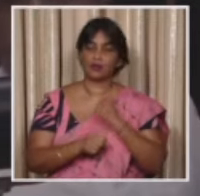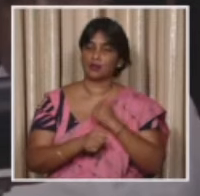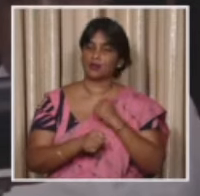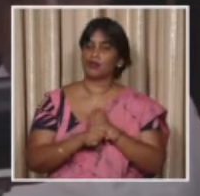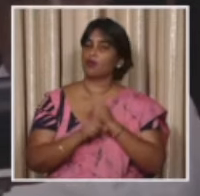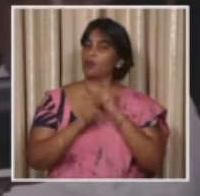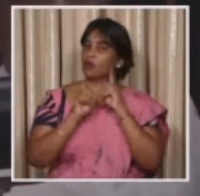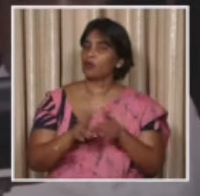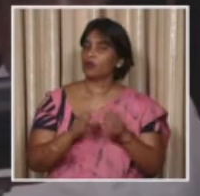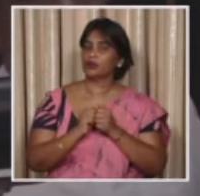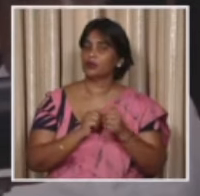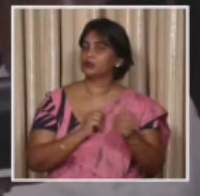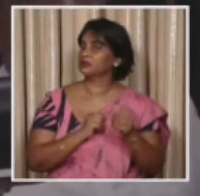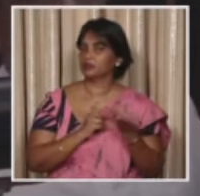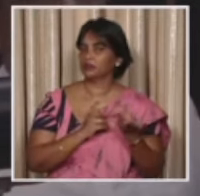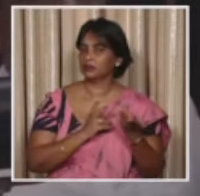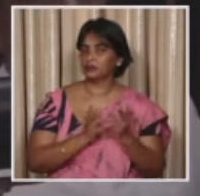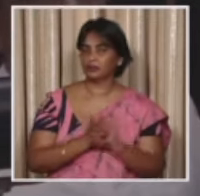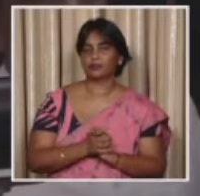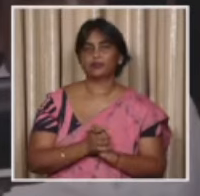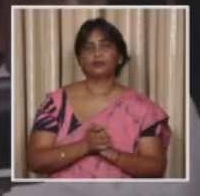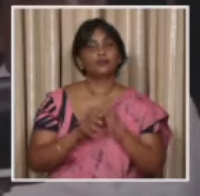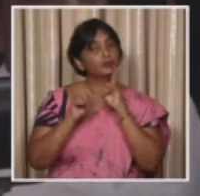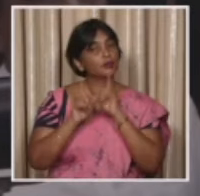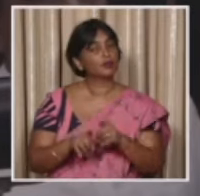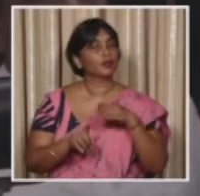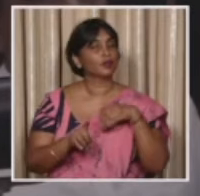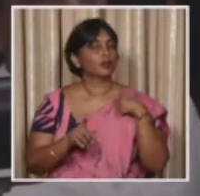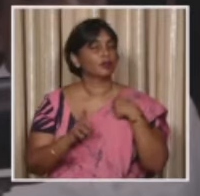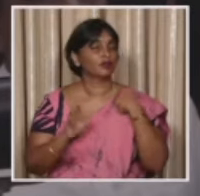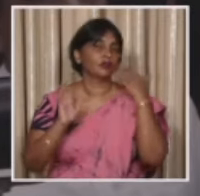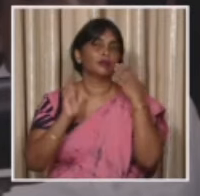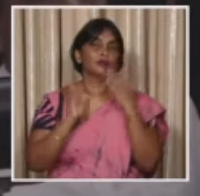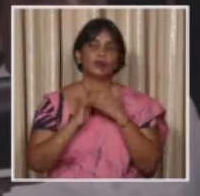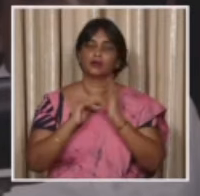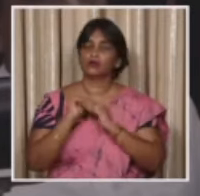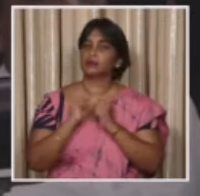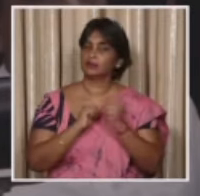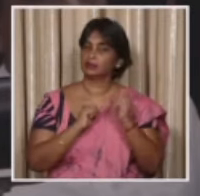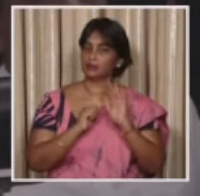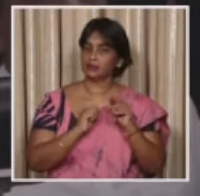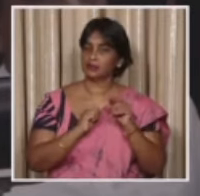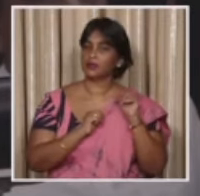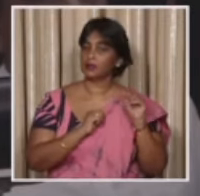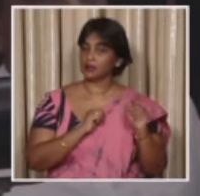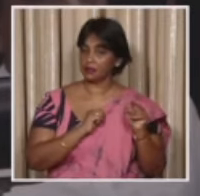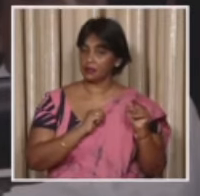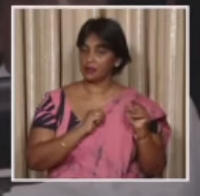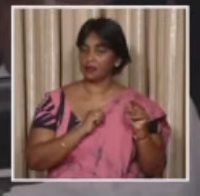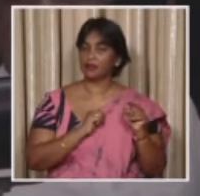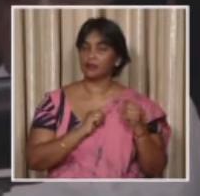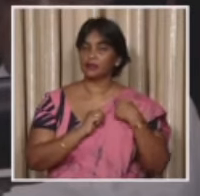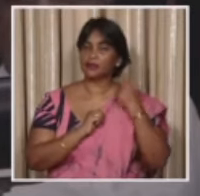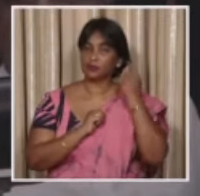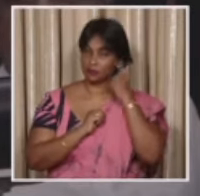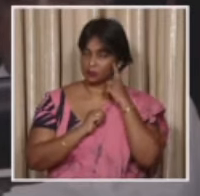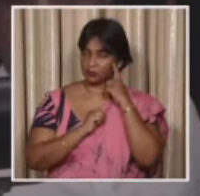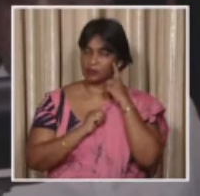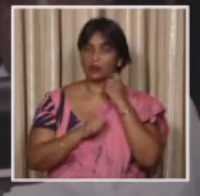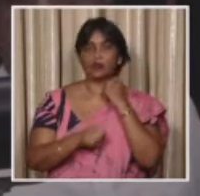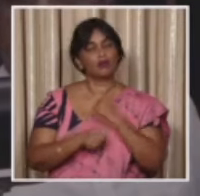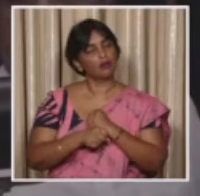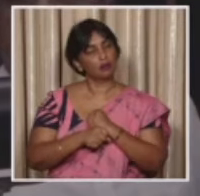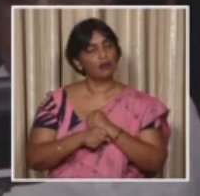කොයි ආකාරයෙන් කළ යුතුද කියලා. මේක තමයි ප්‍රධාන වශයෙන් අපි ගත යුතු කාරණාව. දැන් මේකට අපි දන්නවා